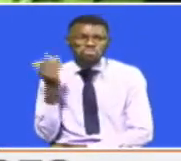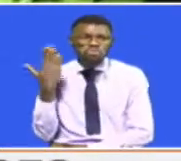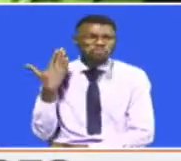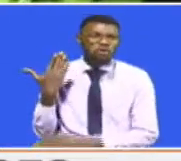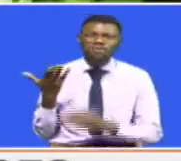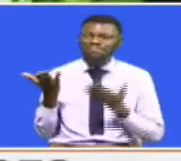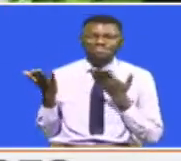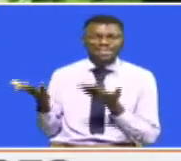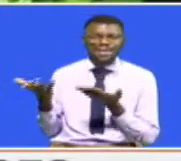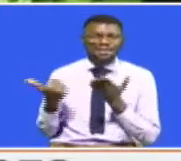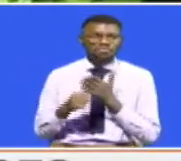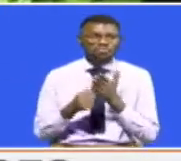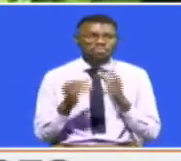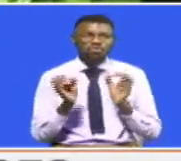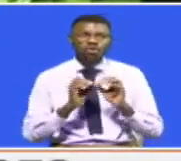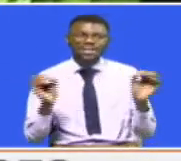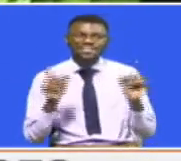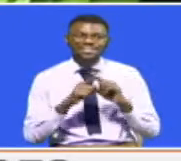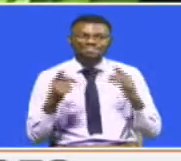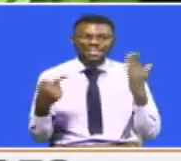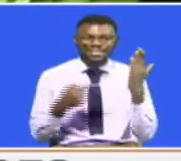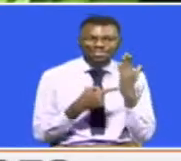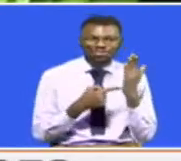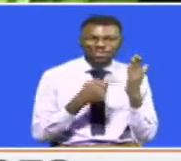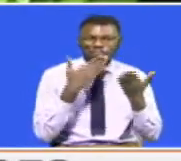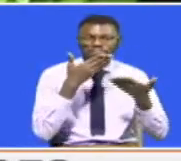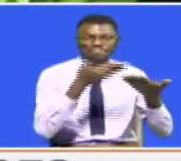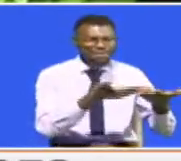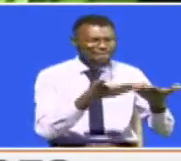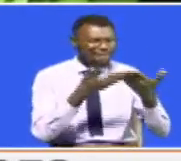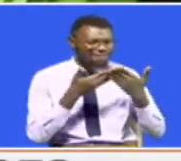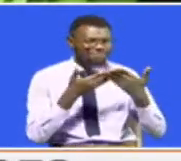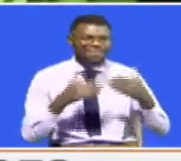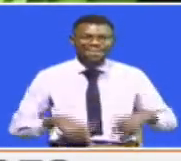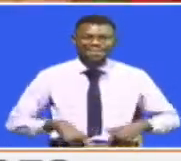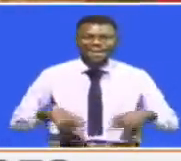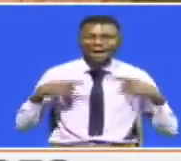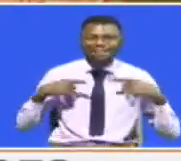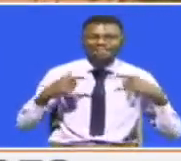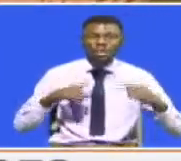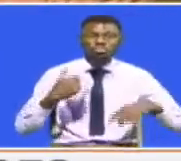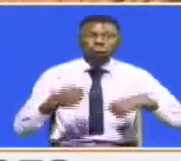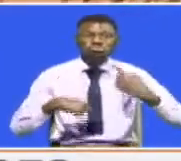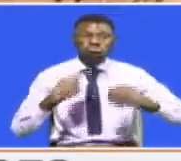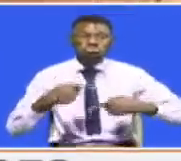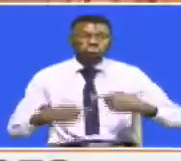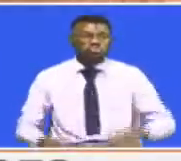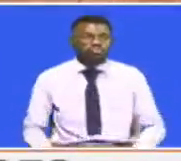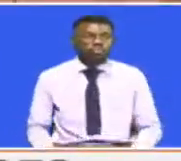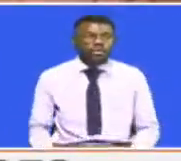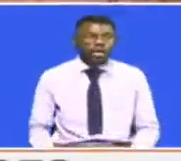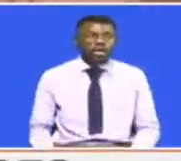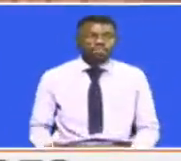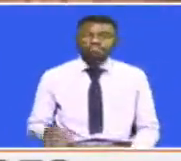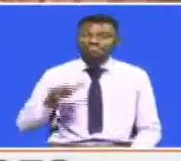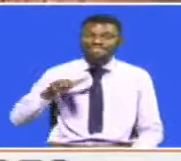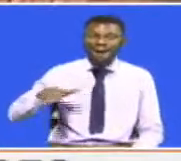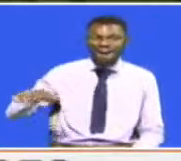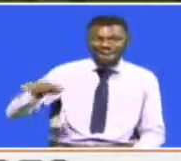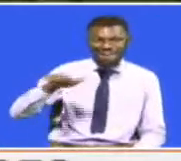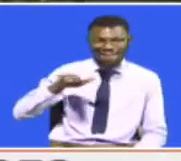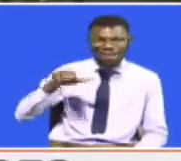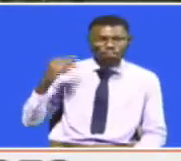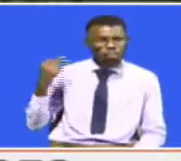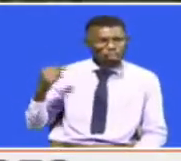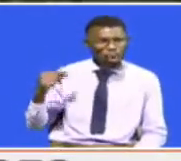si tushirikiane, kwa sababu hata technology imekuja, watusaidie na technology na tuendelee kuishi maisha yetu tu. A spot check in some gold mines paints a picture of